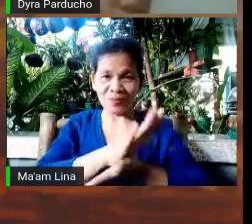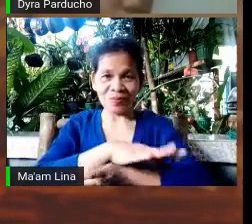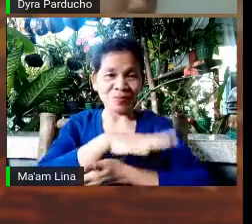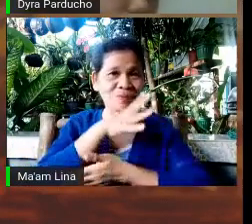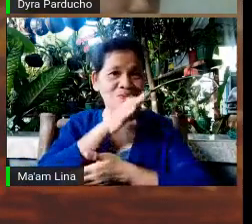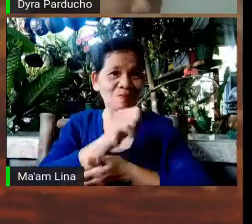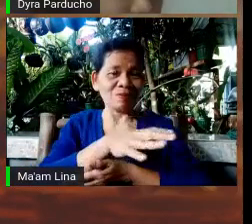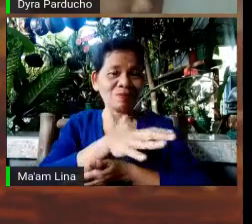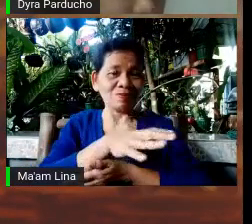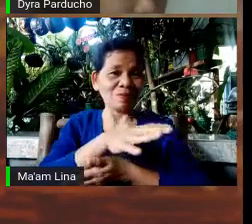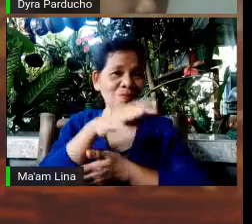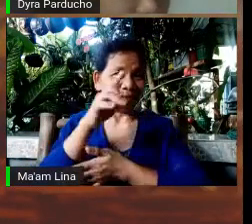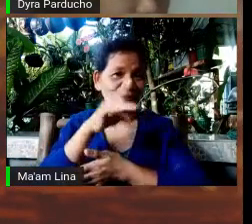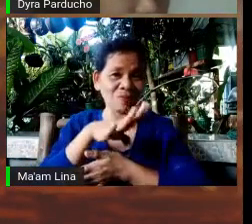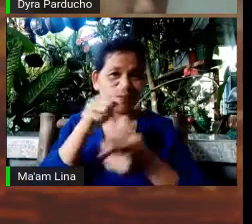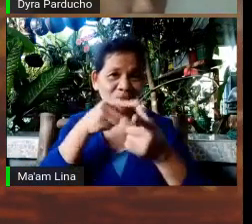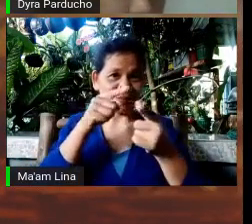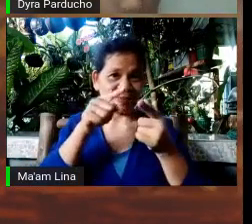pong